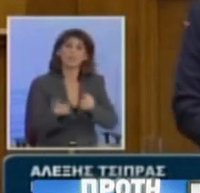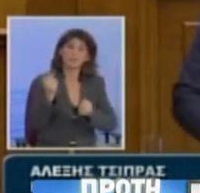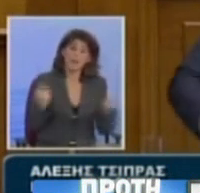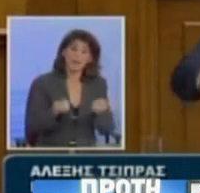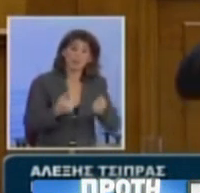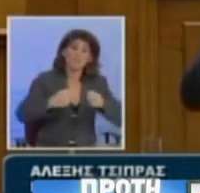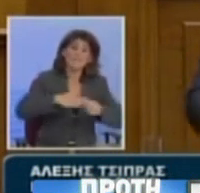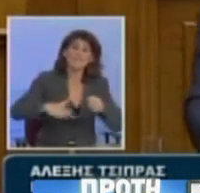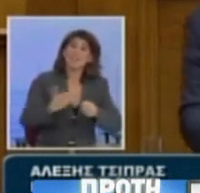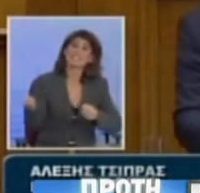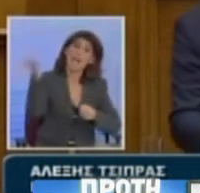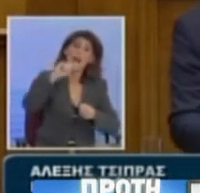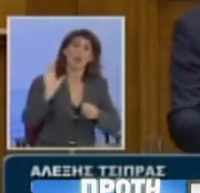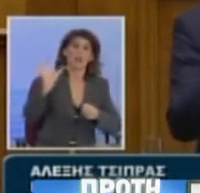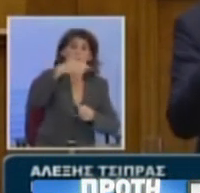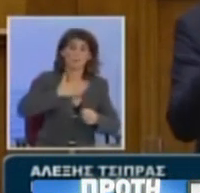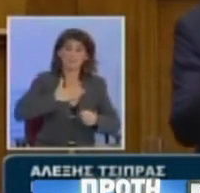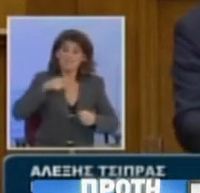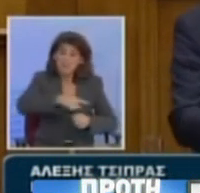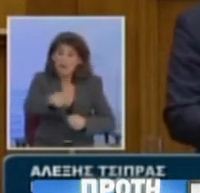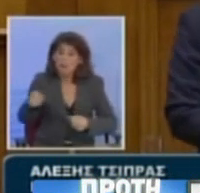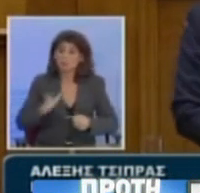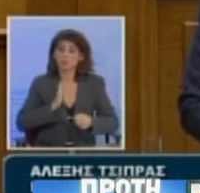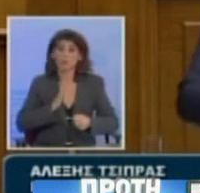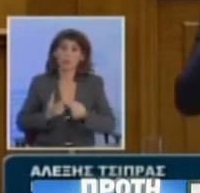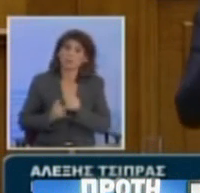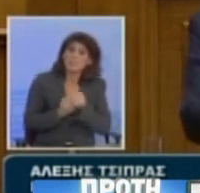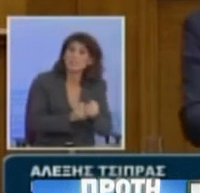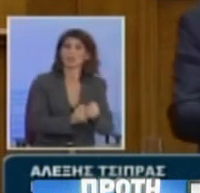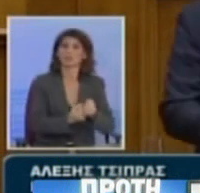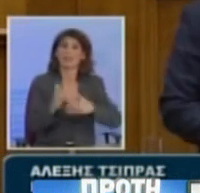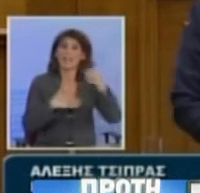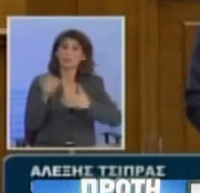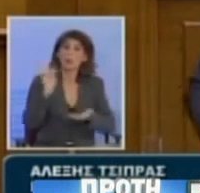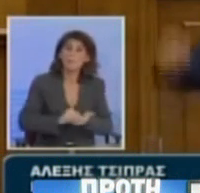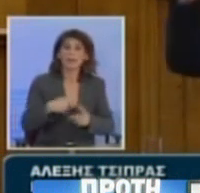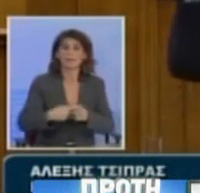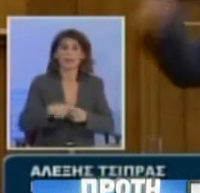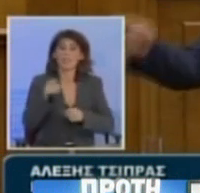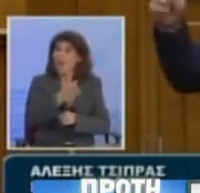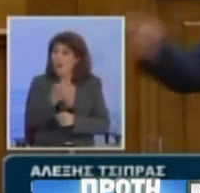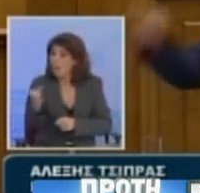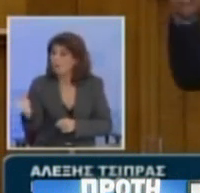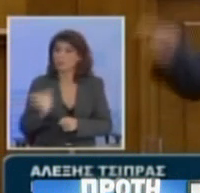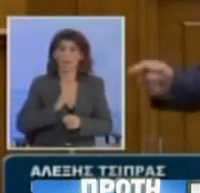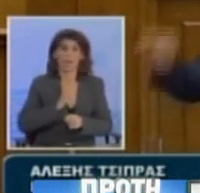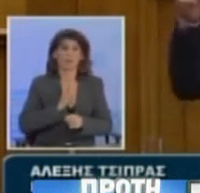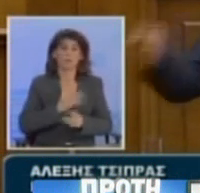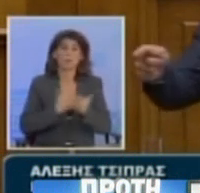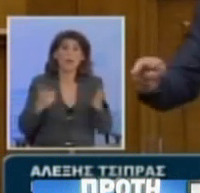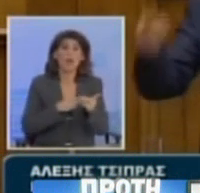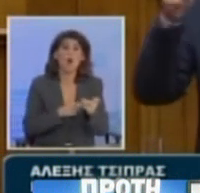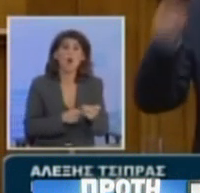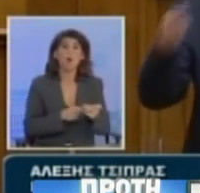άλλων χωρών. Εμείς σε αυτούς θα στηριχθούμε για να ξαναχτίσουμε την Ελλάδα. Αυτή είναι το μεγάλο μας όπλο. Αυτή είναι η παραγωγή